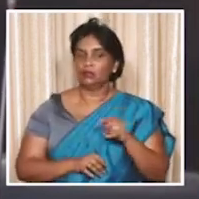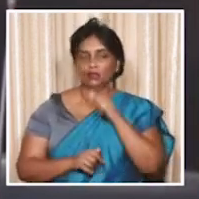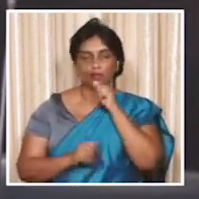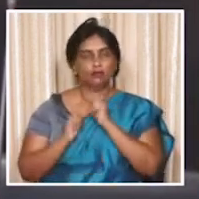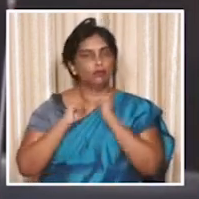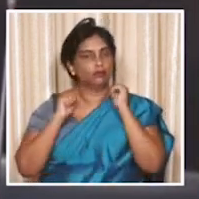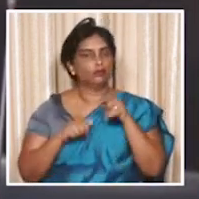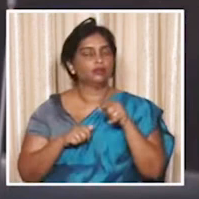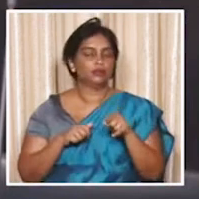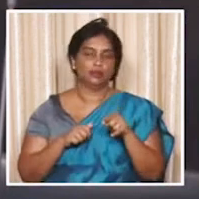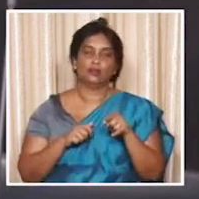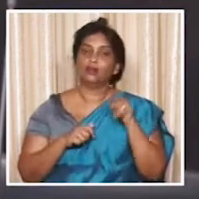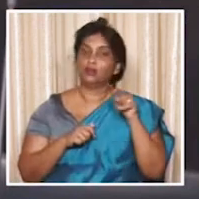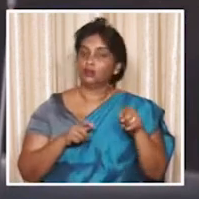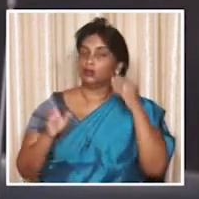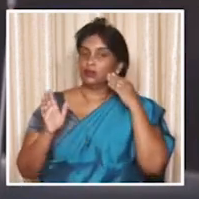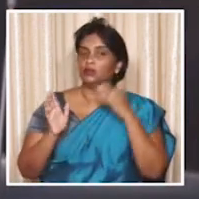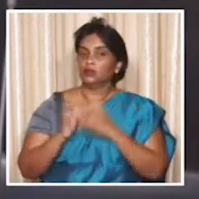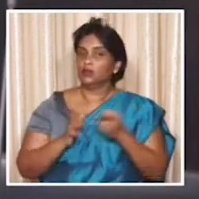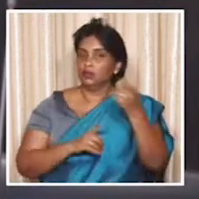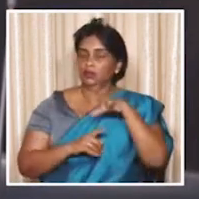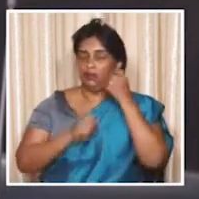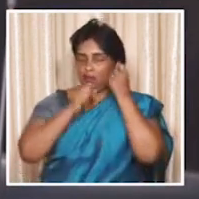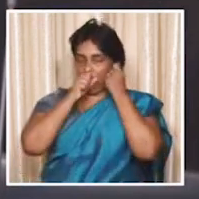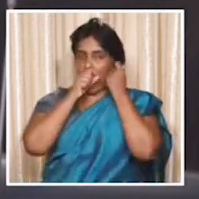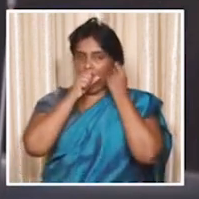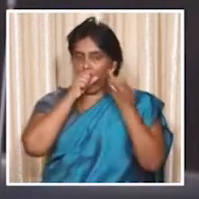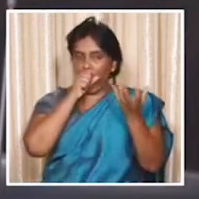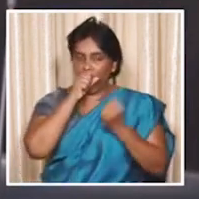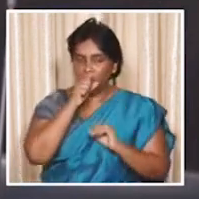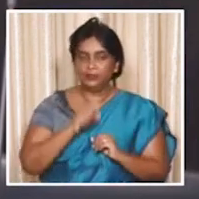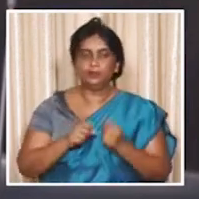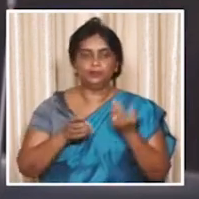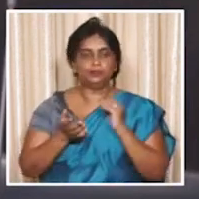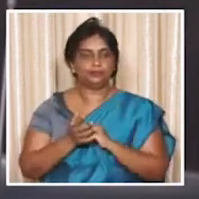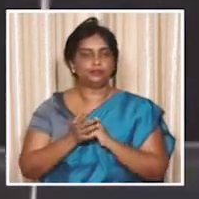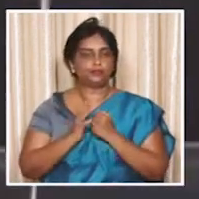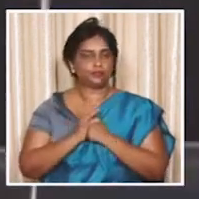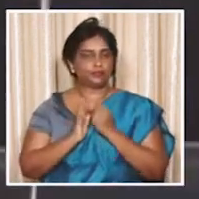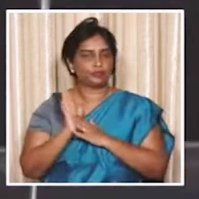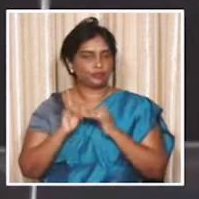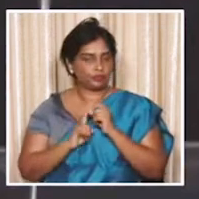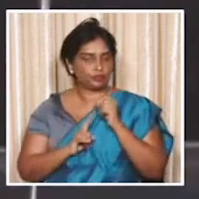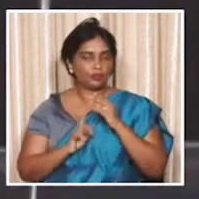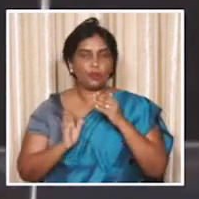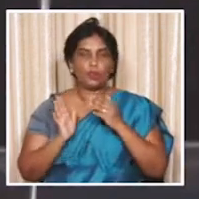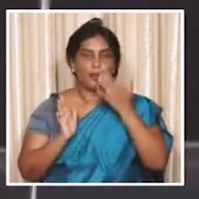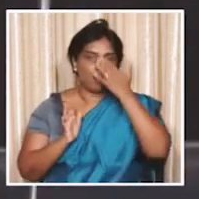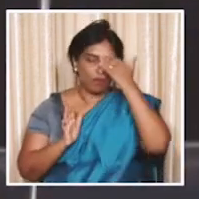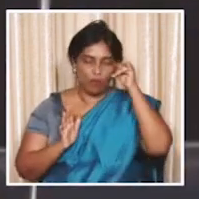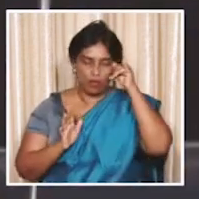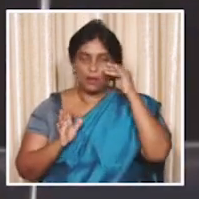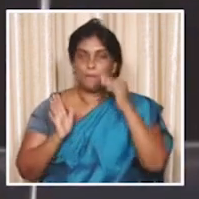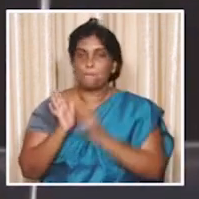කරනවා. ඒක නිසා ඒ සඳහා ඔබතුමාලාගේ අදහස් ඒ වගේ තව එකක් ගරු ඇමතුමා මන්නාරම වවුනියාව මුලතිව් ඩිපෝ